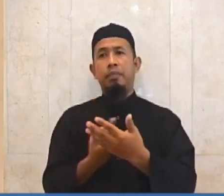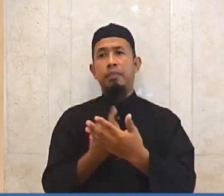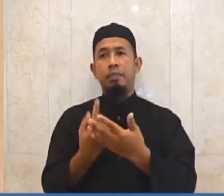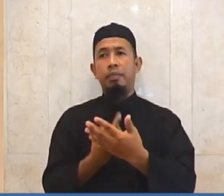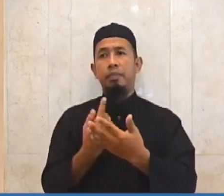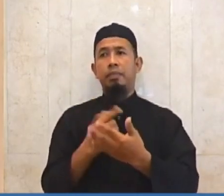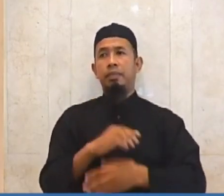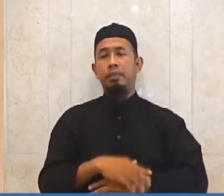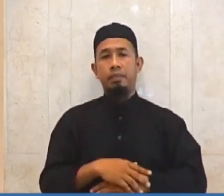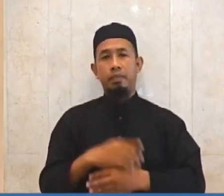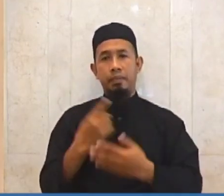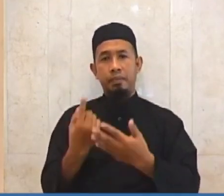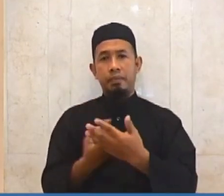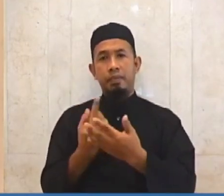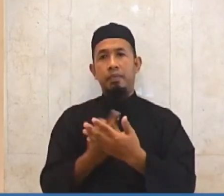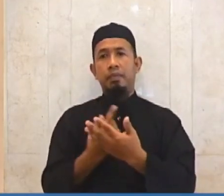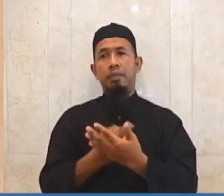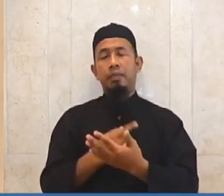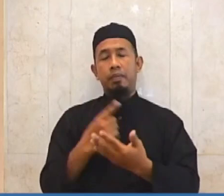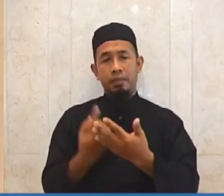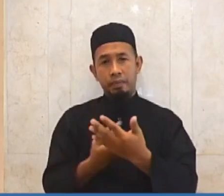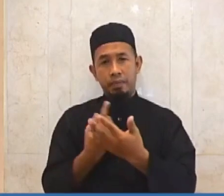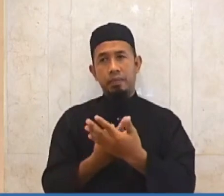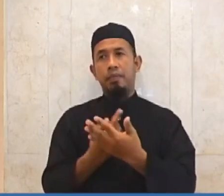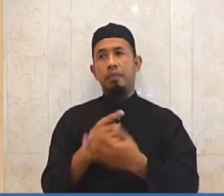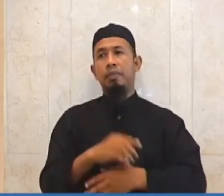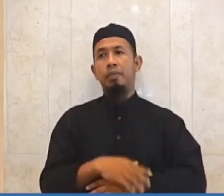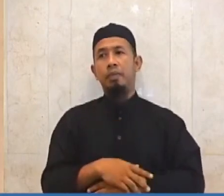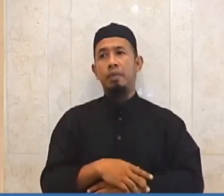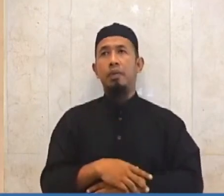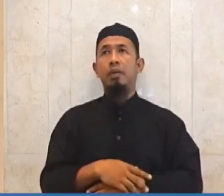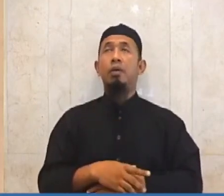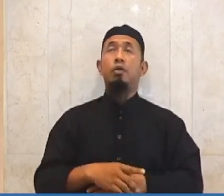muslimun Q Allah subhanahu wa taala